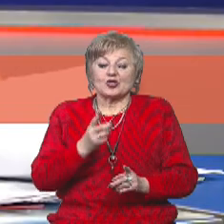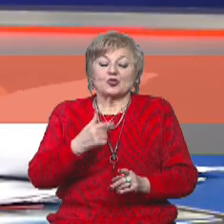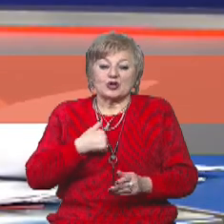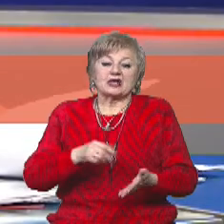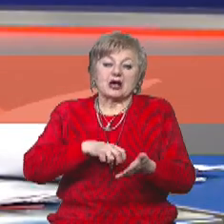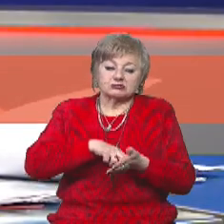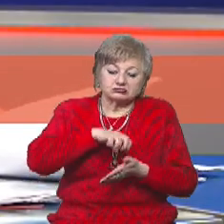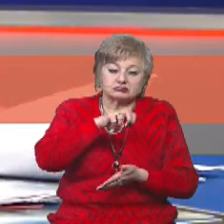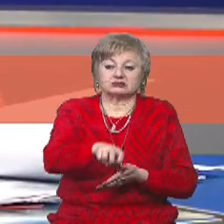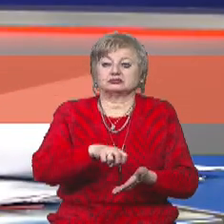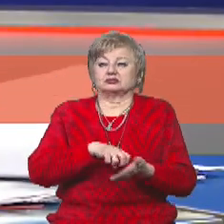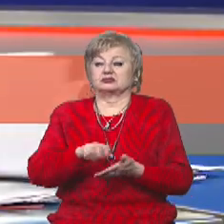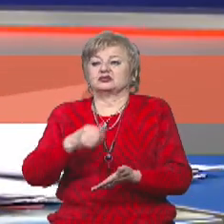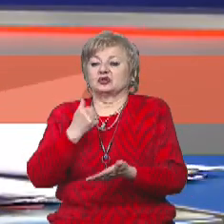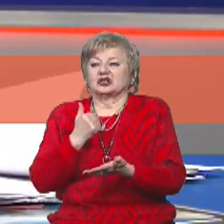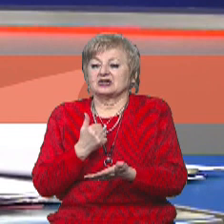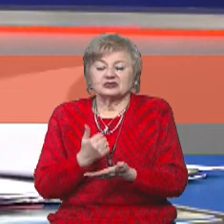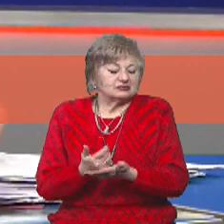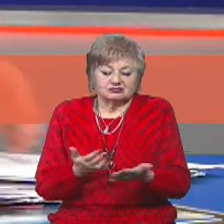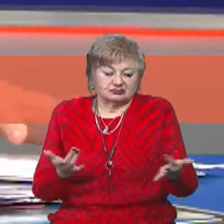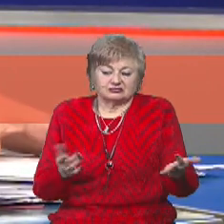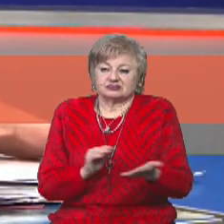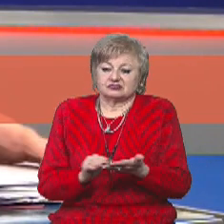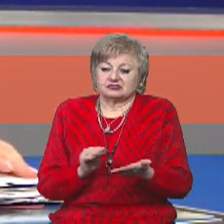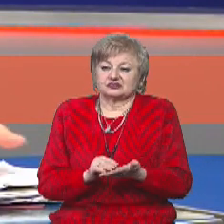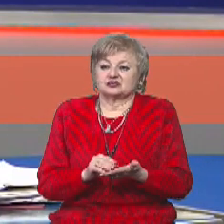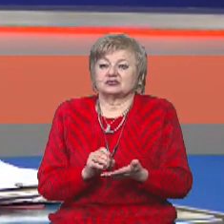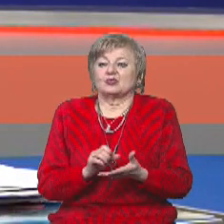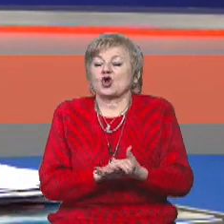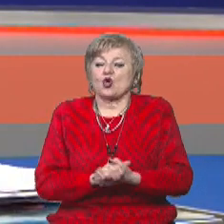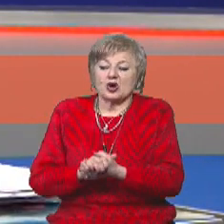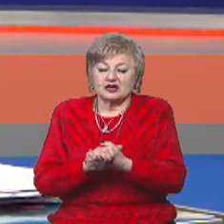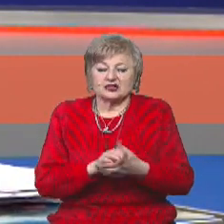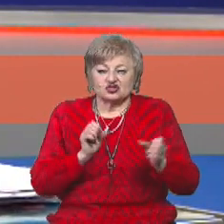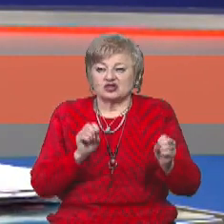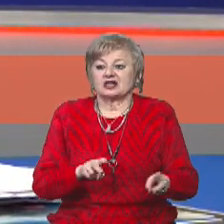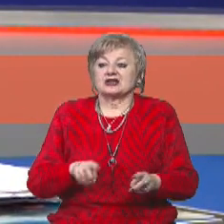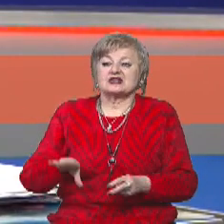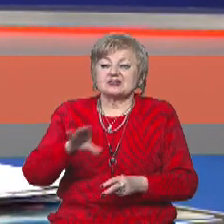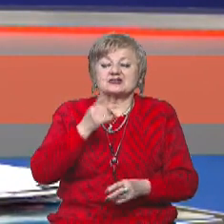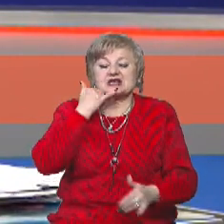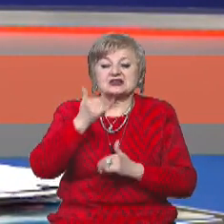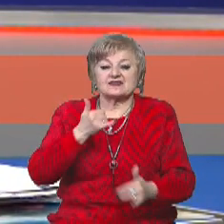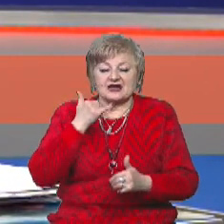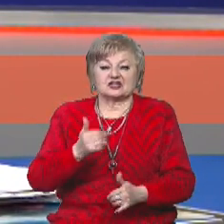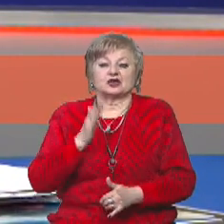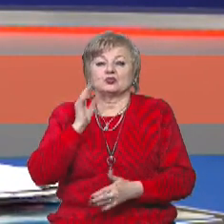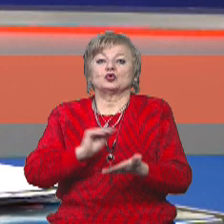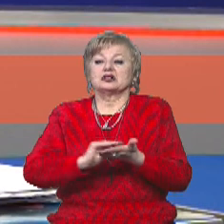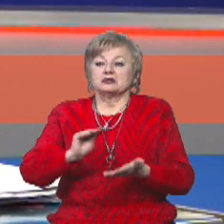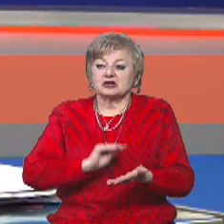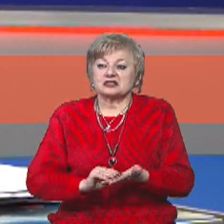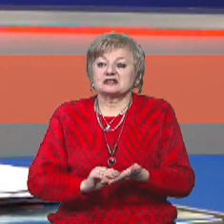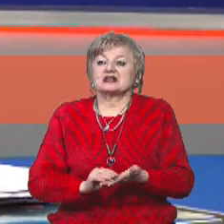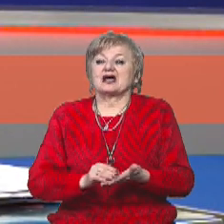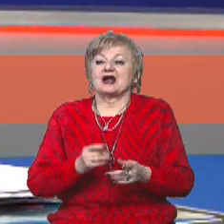пишу, пишуть глави конфесій, пишуть члени екокоаліції, створюємо. Якщо будуть телефонувати, якщо будуть, то